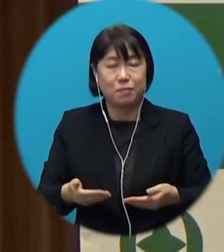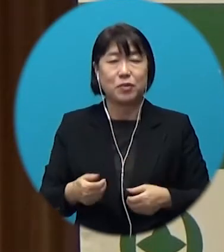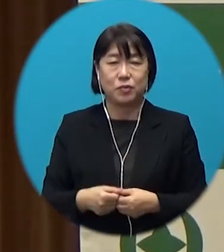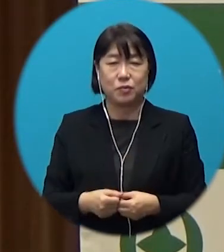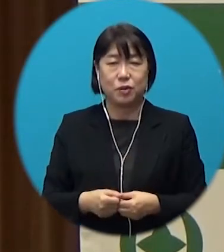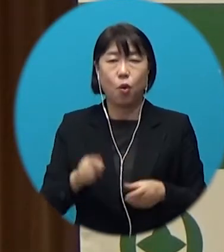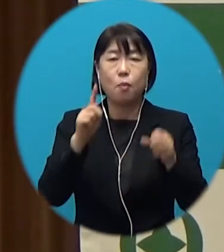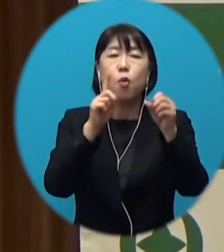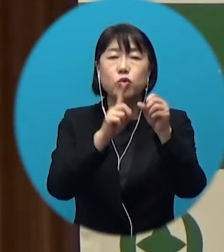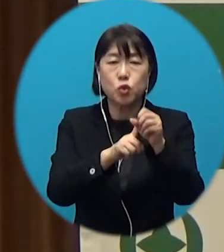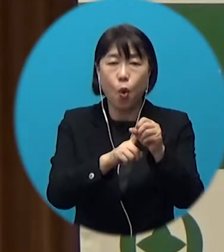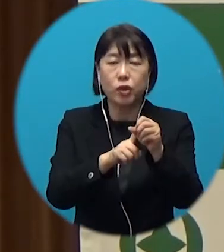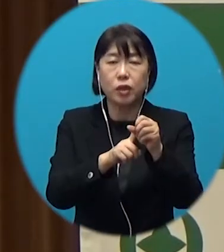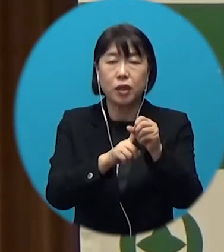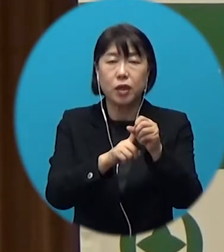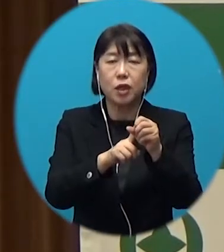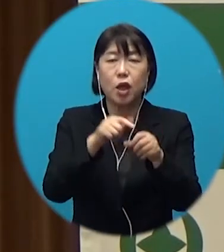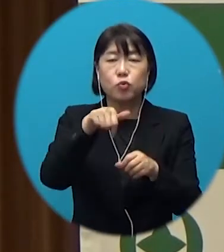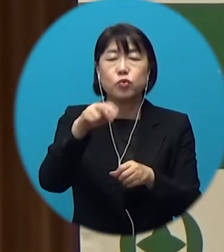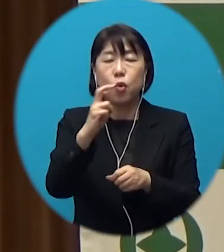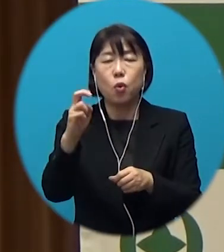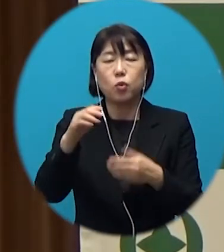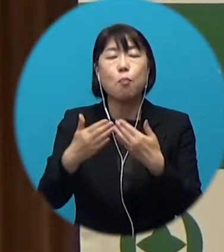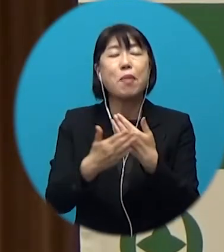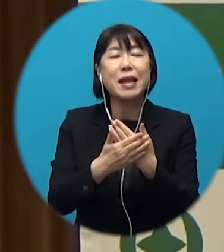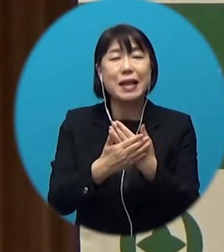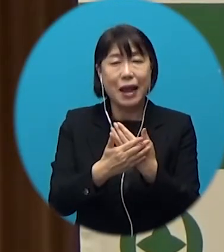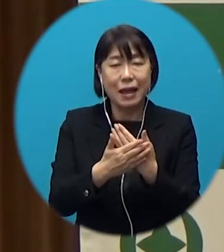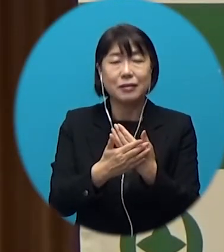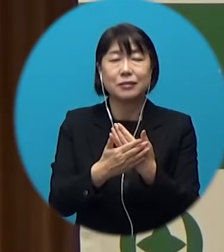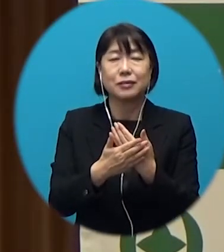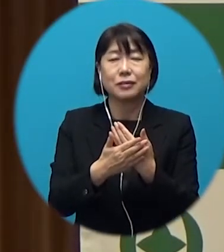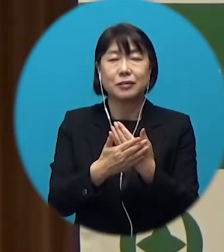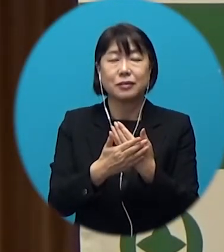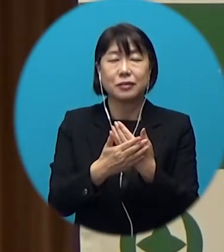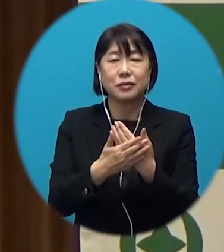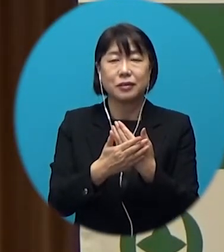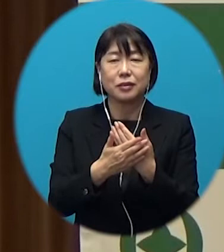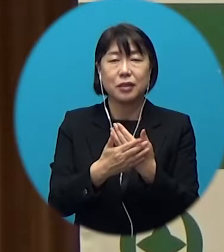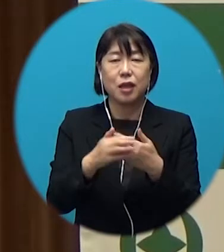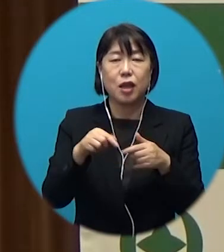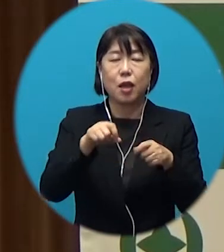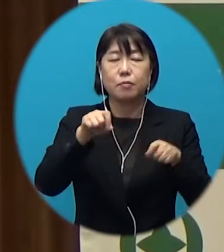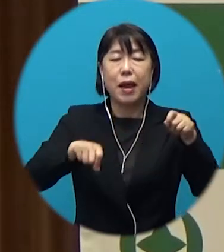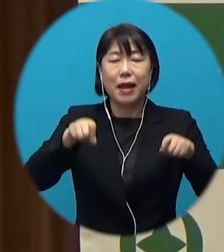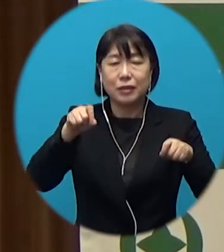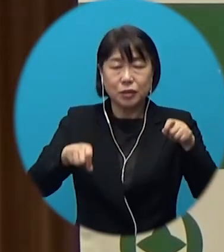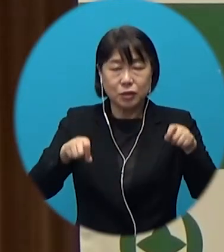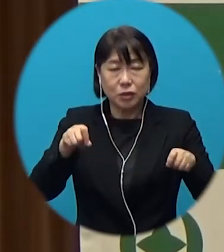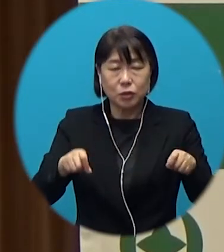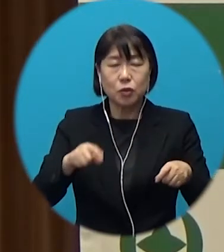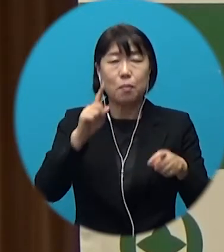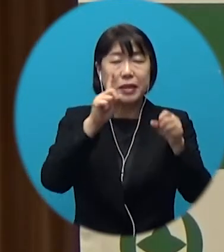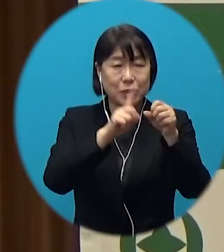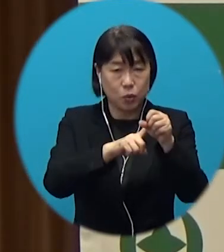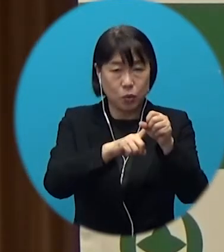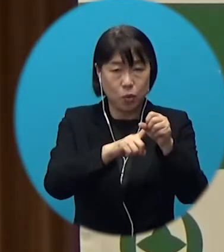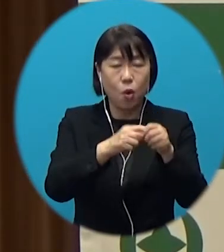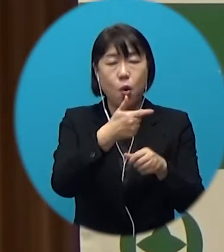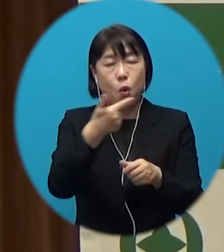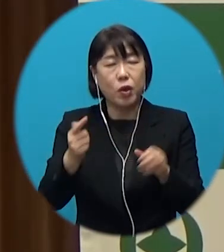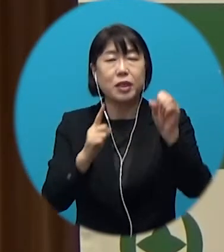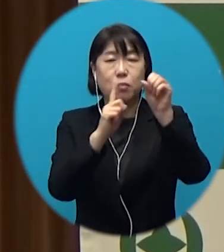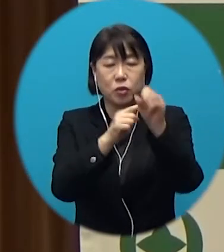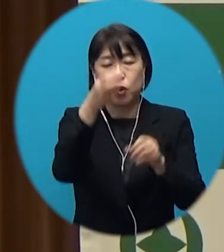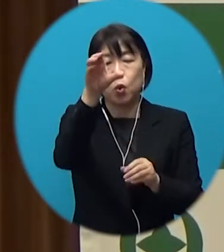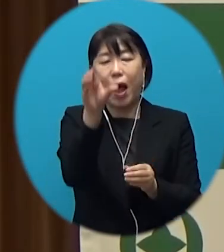標の方に行くのは皆さんですね、プライマリーバランスの基準を目指すと、大きな目標の柱にさせ